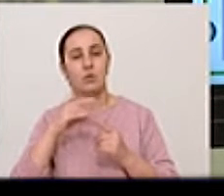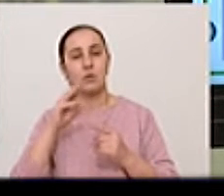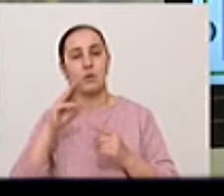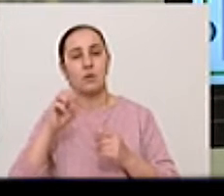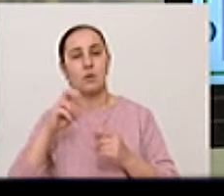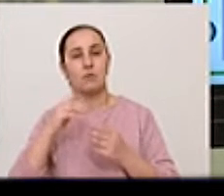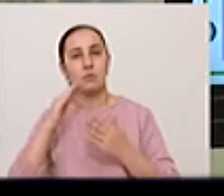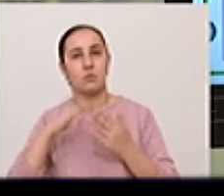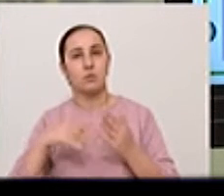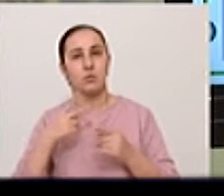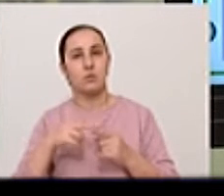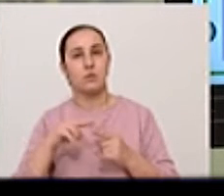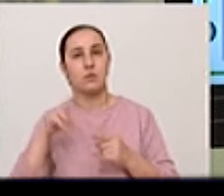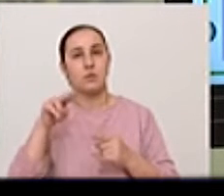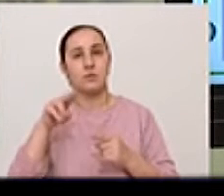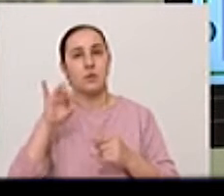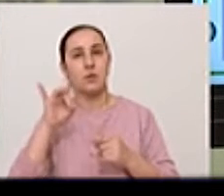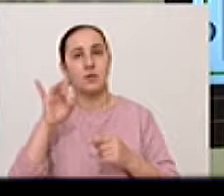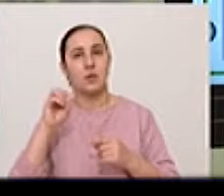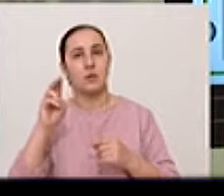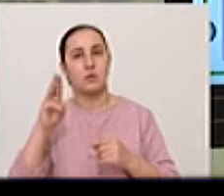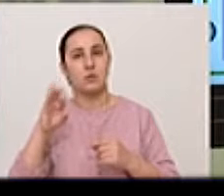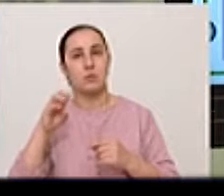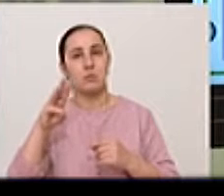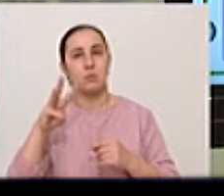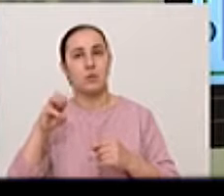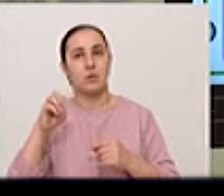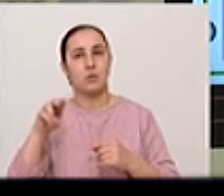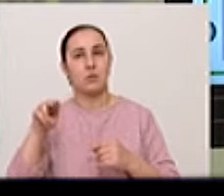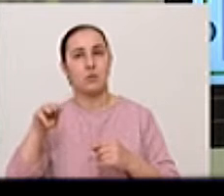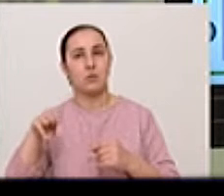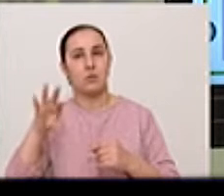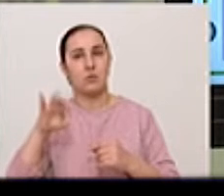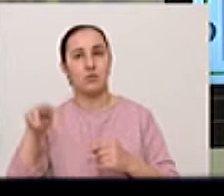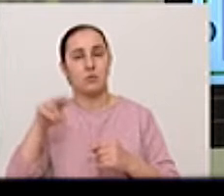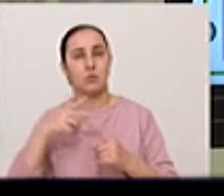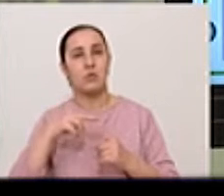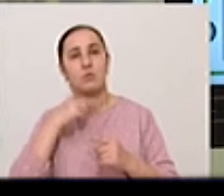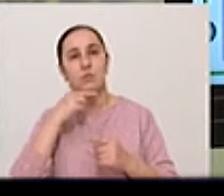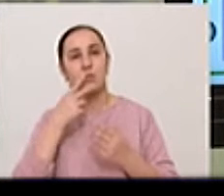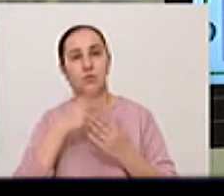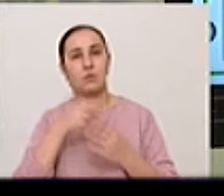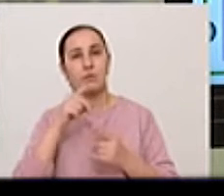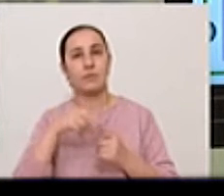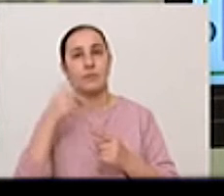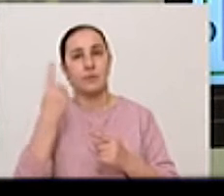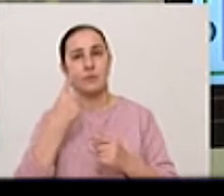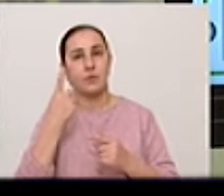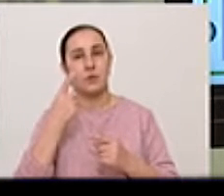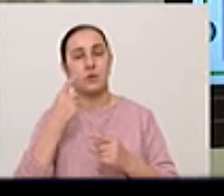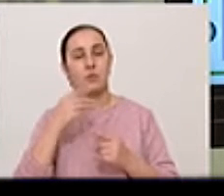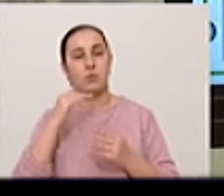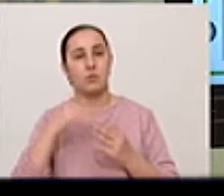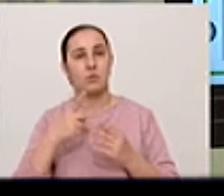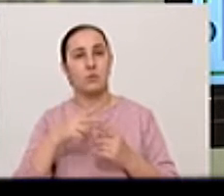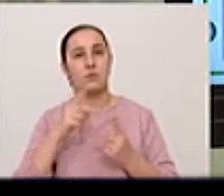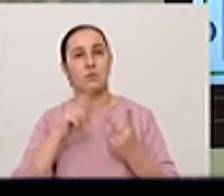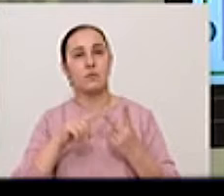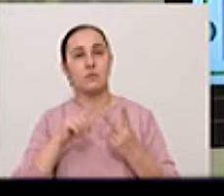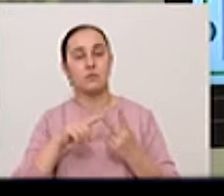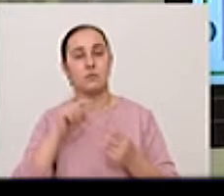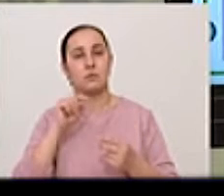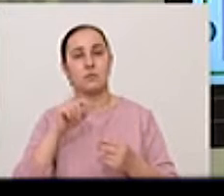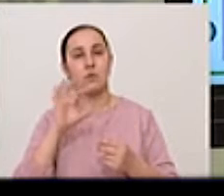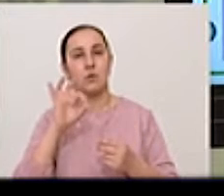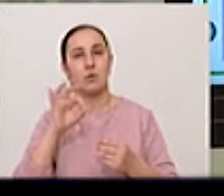tushib qolyapti. Direktor, metod. E'tibor bergan bo'lsangiz, urg'u birinchi bo'g'inga tushyapti hamda ikkinchi